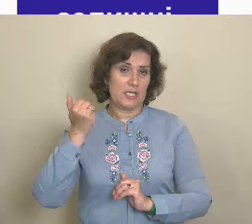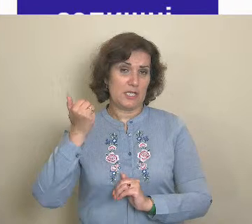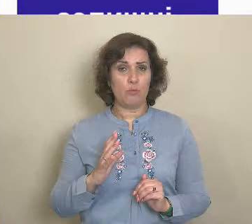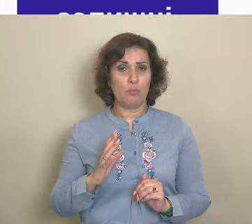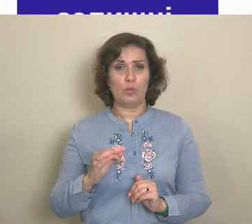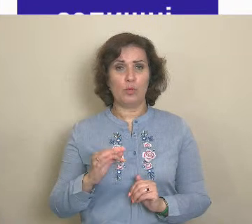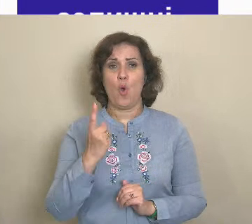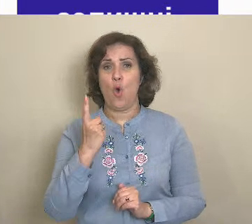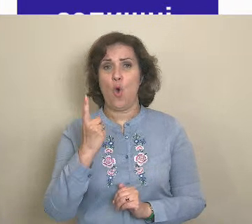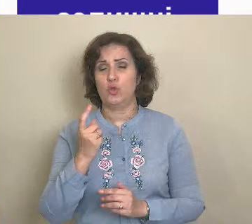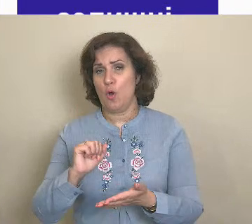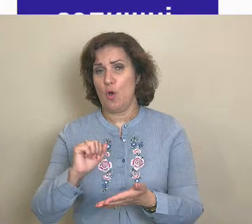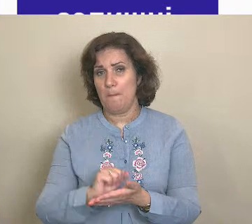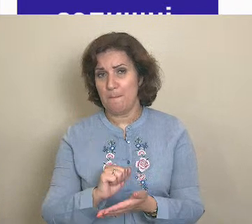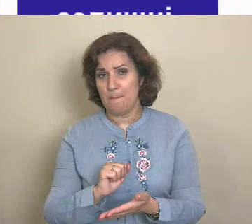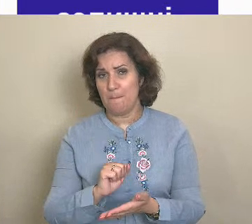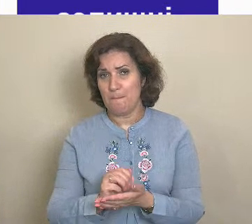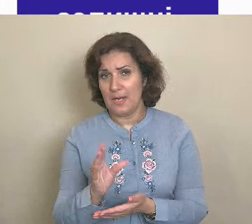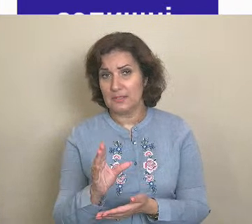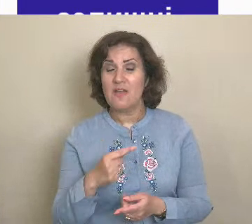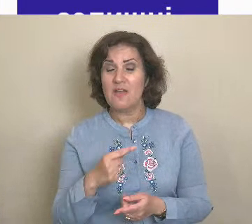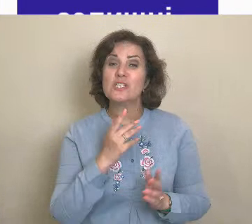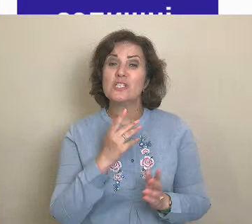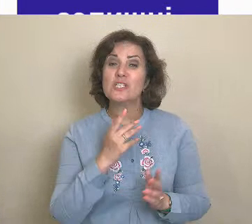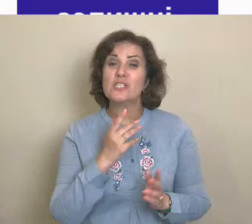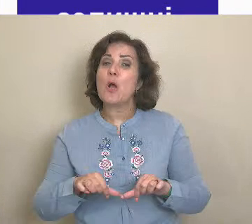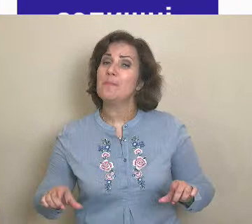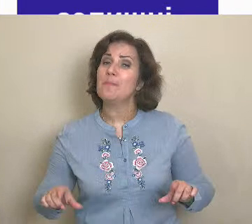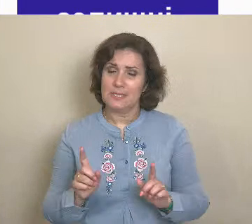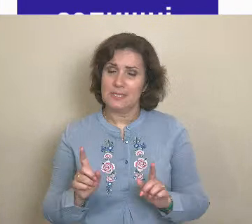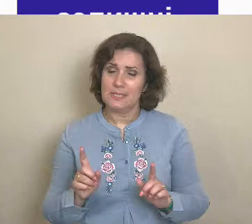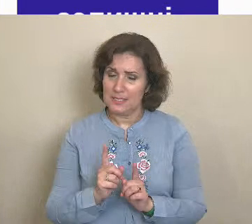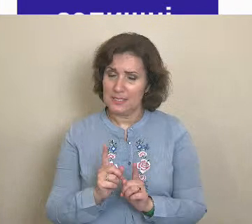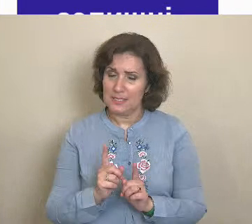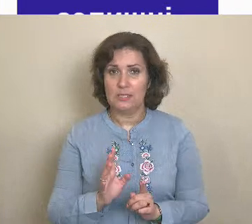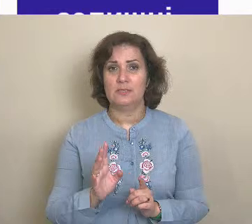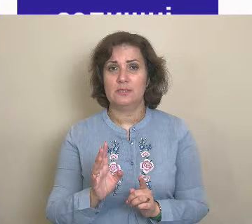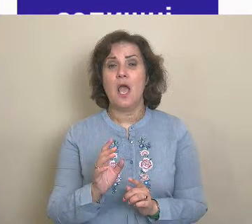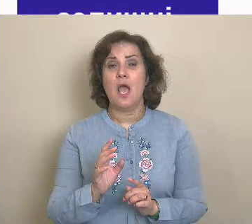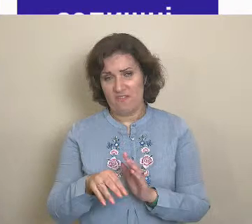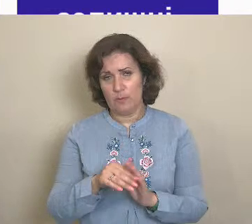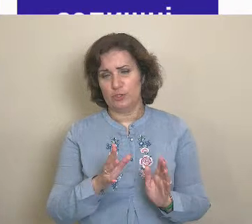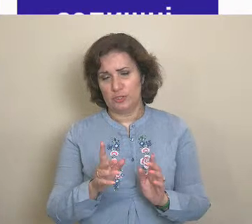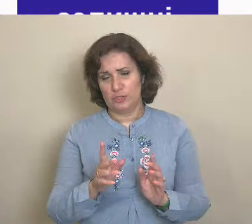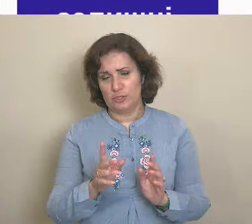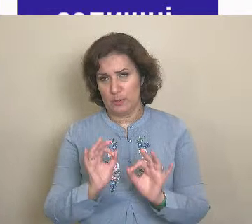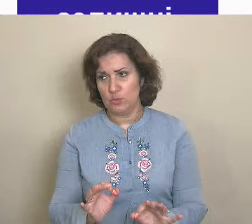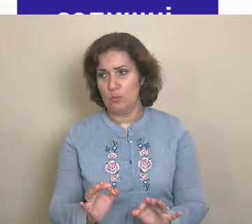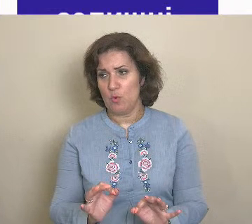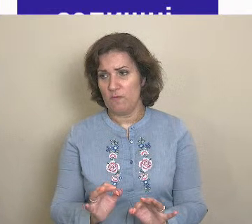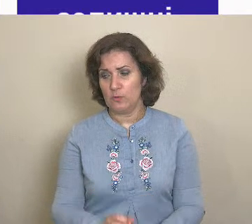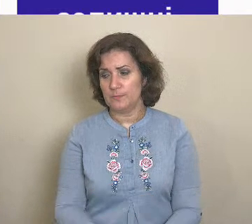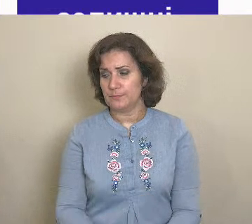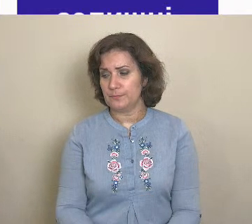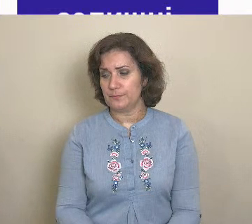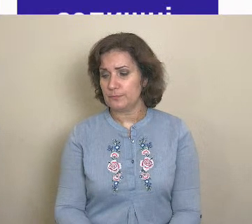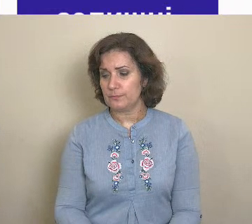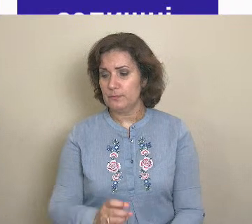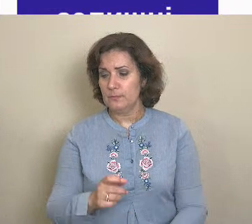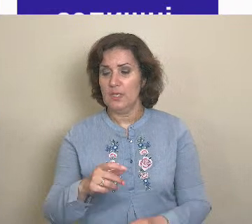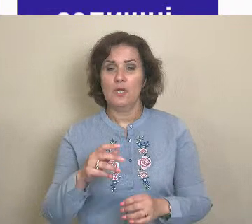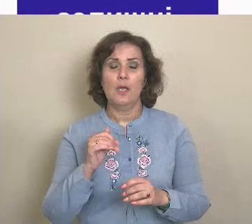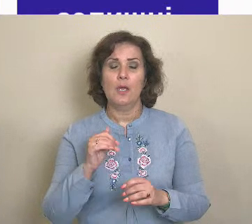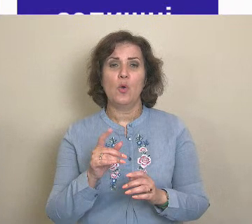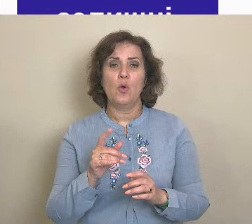changes. Previously we have a Я маю на single увазі seat. система комісії. At the moment we have Виборча multiple система, mandates. безумовно. Well, no, I mean election system changed, but the